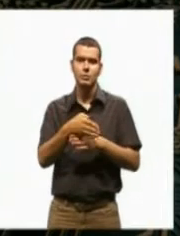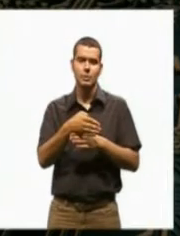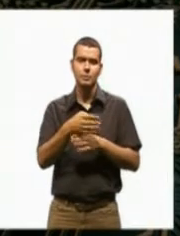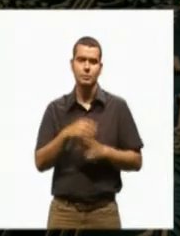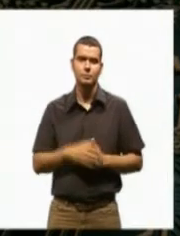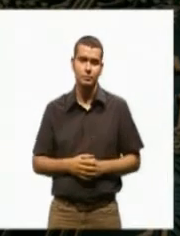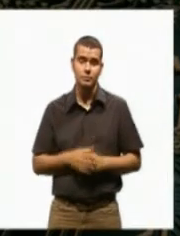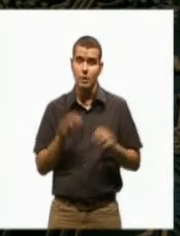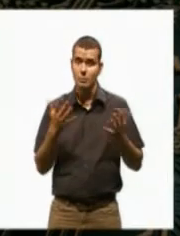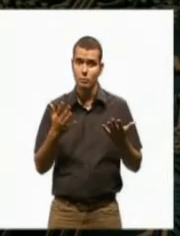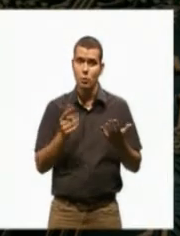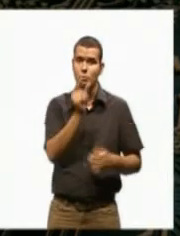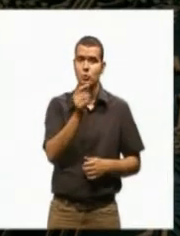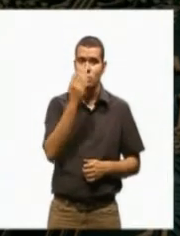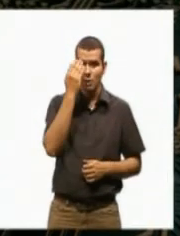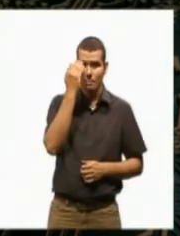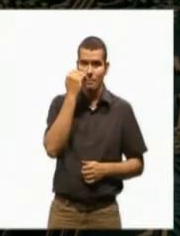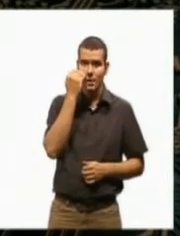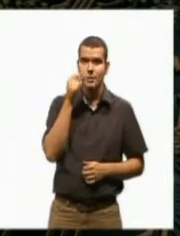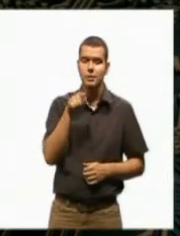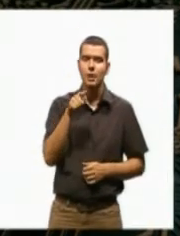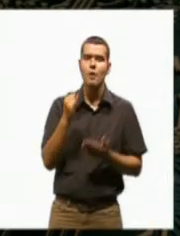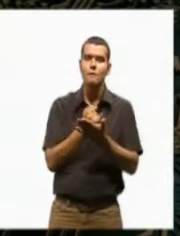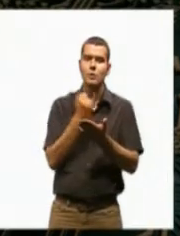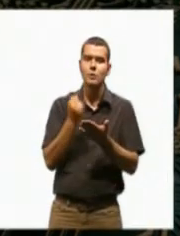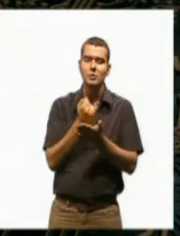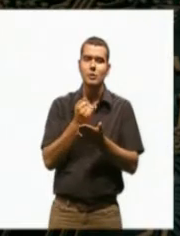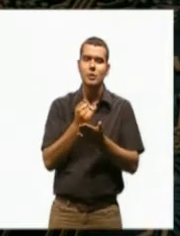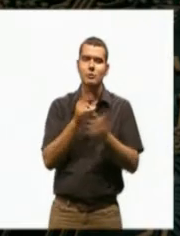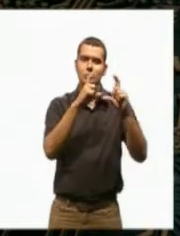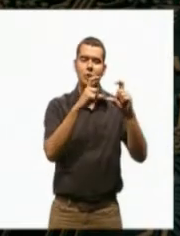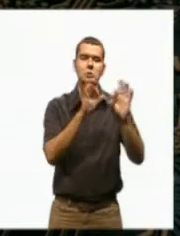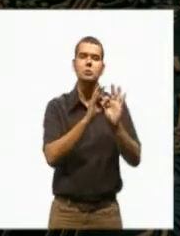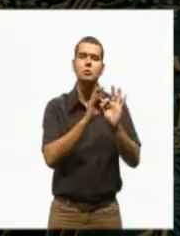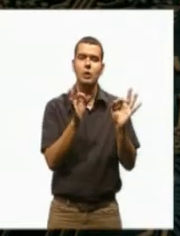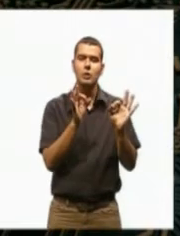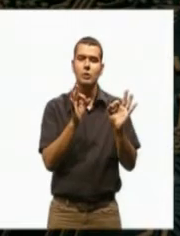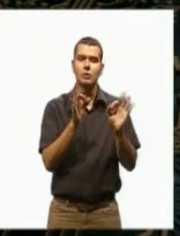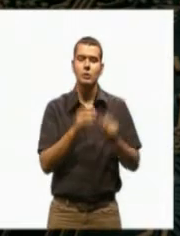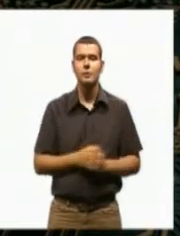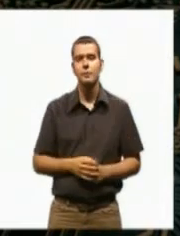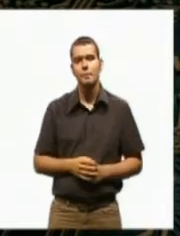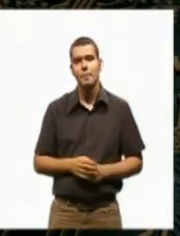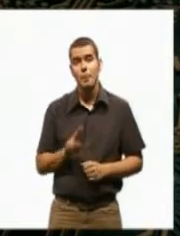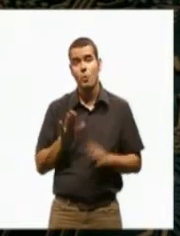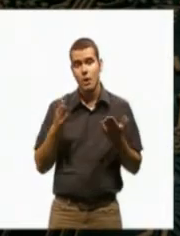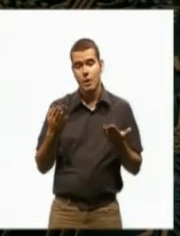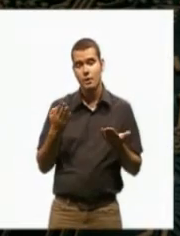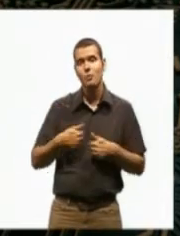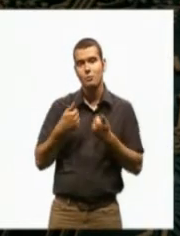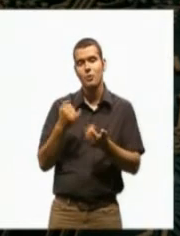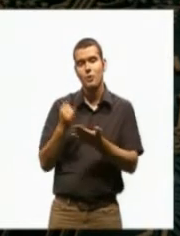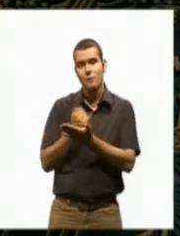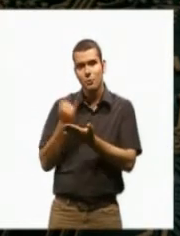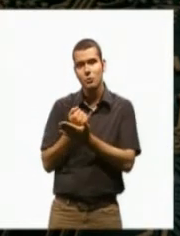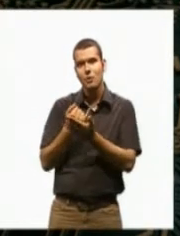Persona neħsame d-dawl, per eżempju, f-titt iħsab informazzjoni min stampa u għamportanti li liġi inkluż xie formatta t